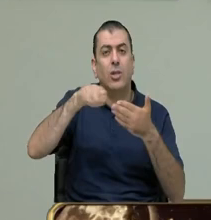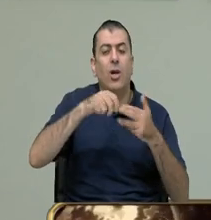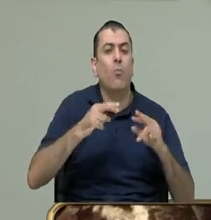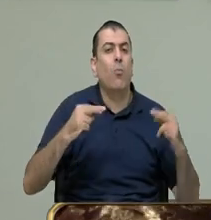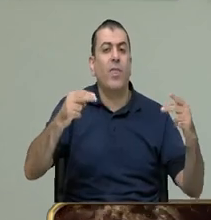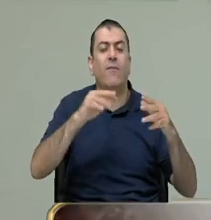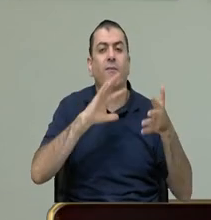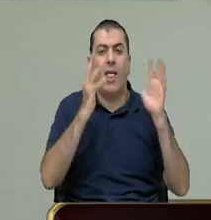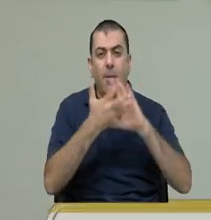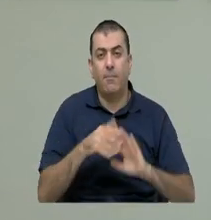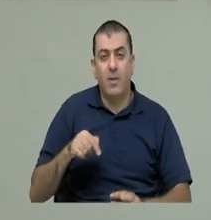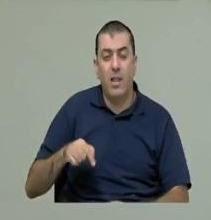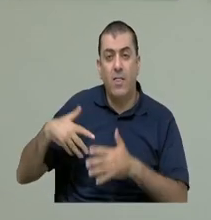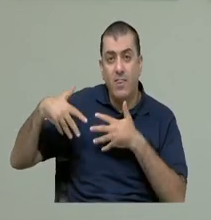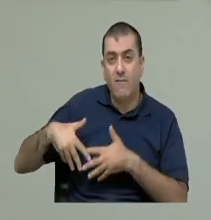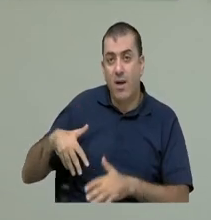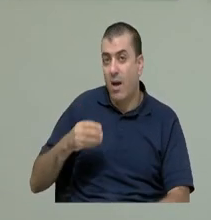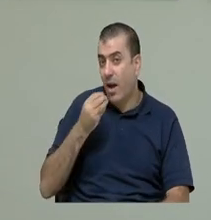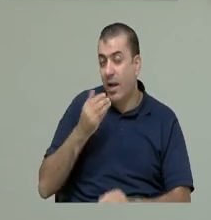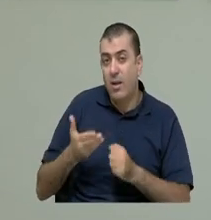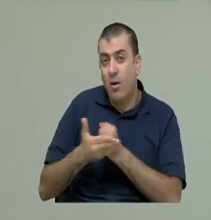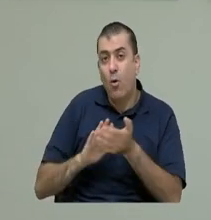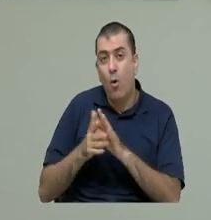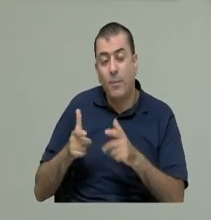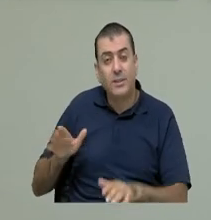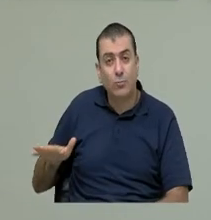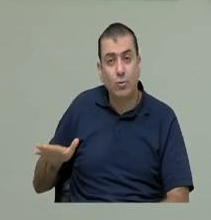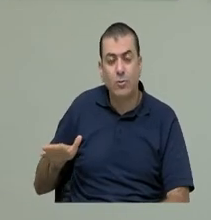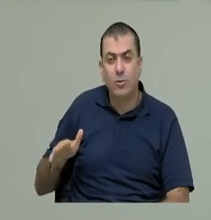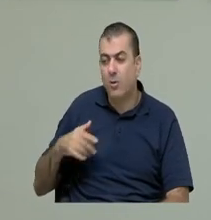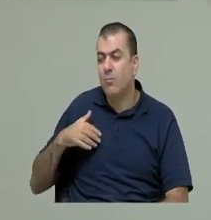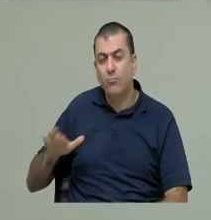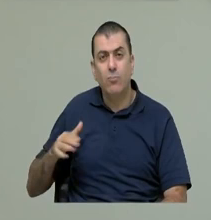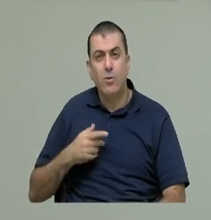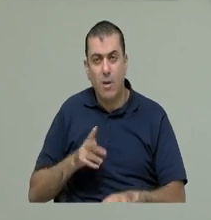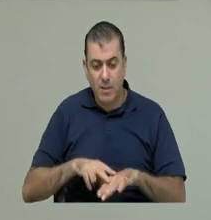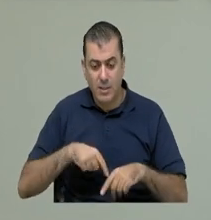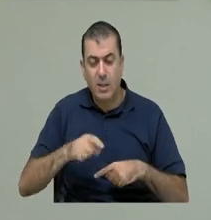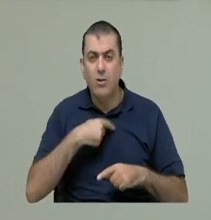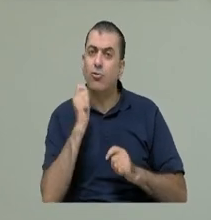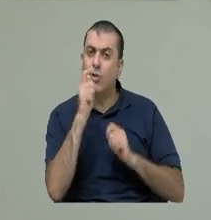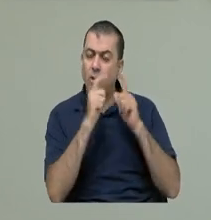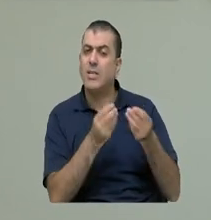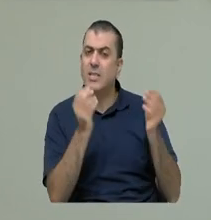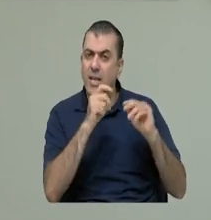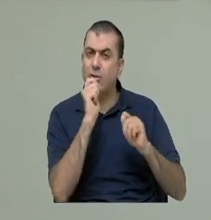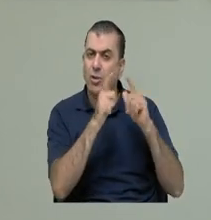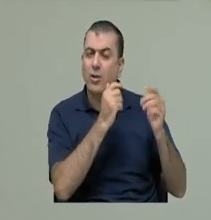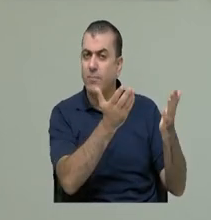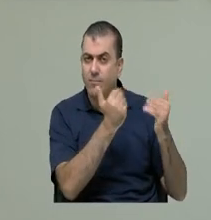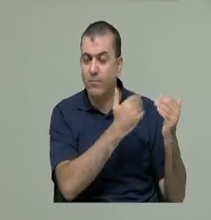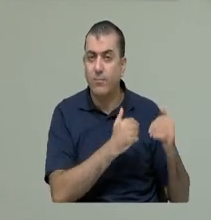العالم الان المخزون من الاستراتيجي حاليا قمنا بشراء كميات كبيره توليد خلال العام الحالي وسنعمل